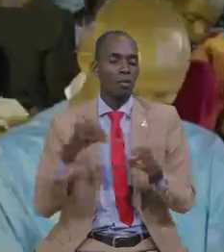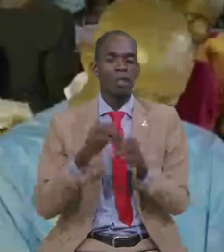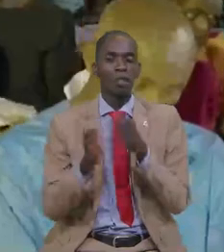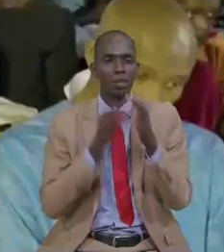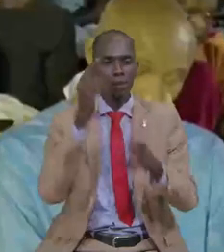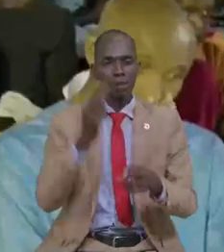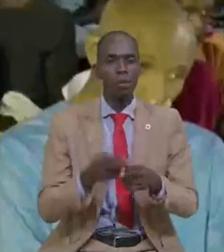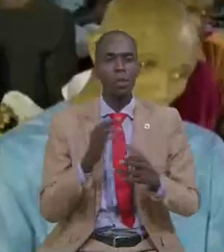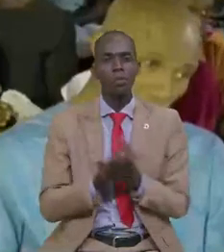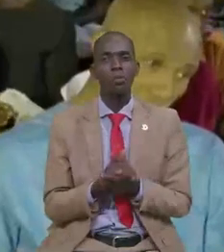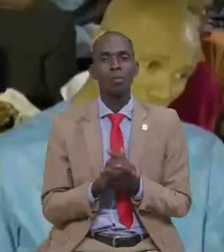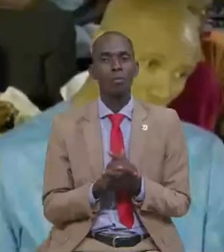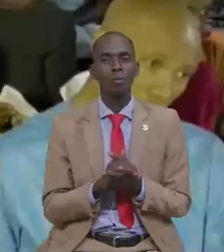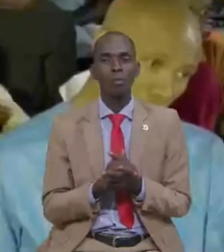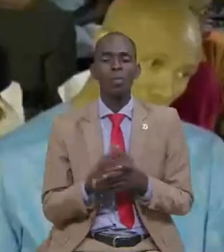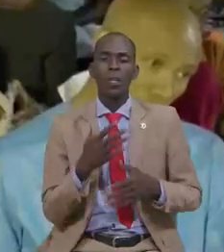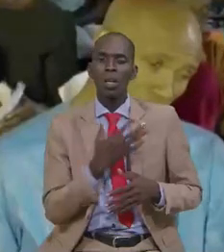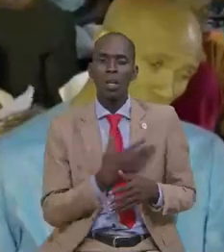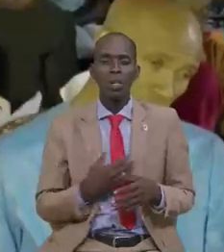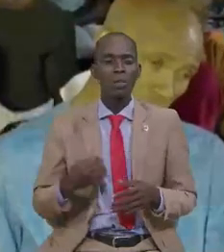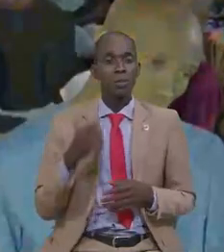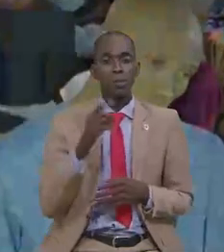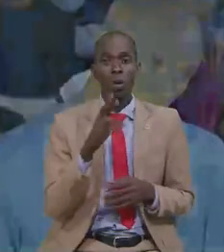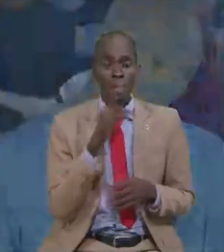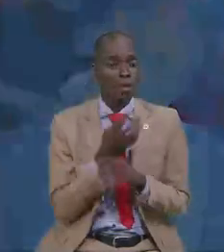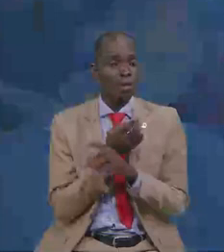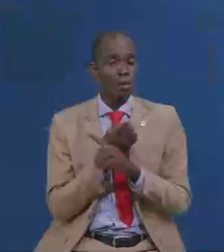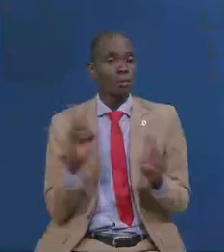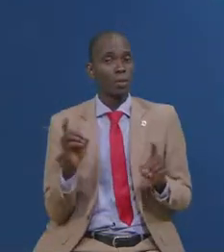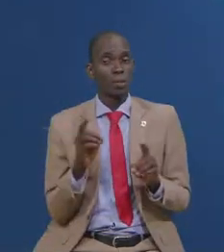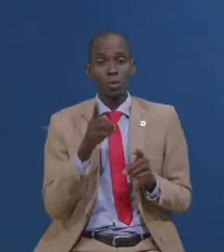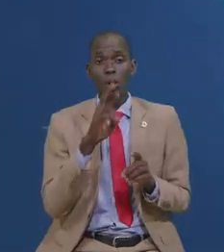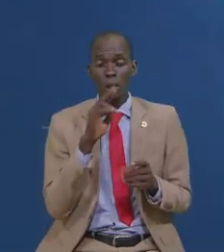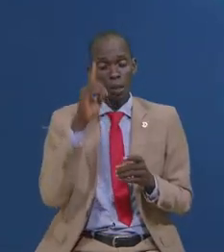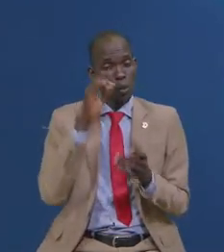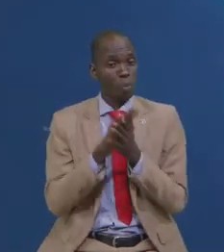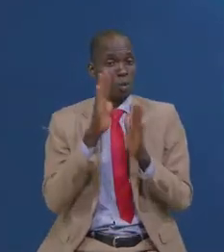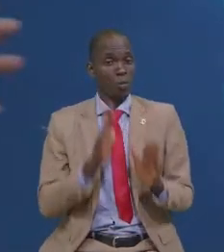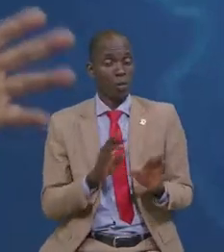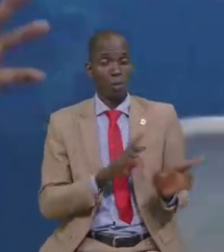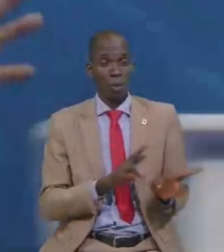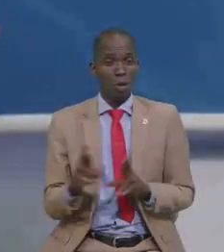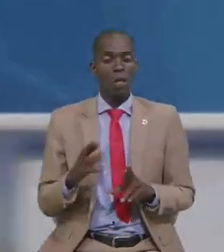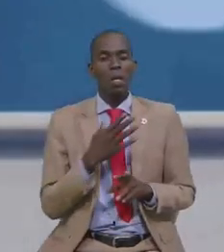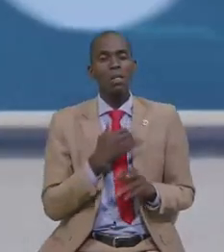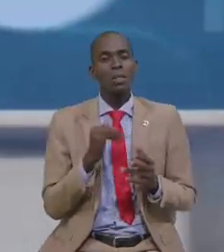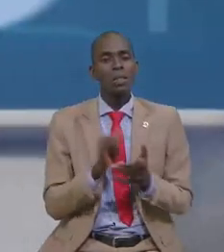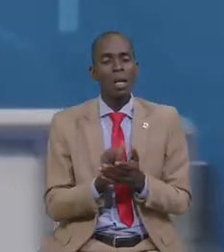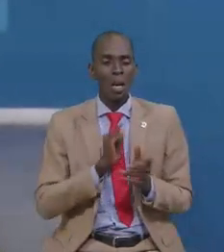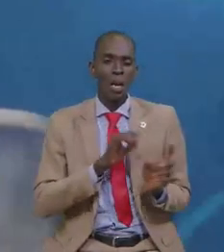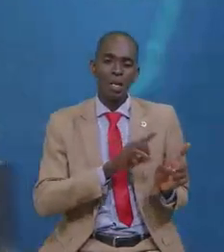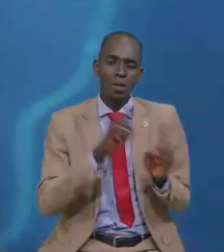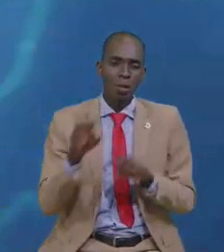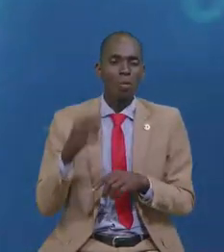tu es affranchi au nom de Jésus-Christ. Tu es croyant, tu dis, Seigneur, je viens pour sa